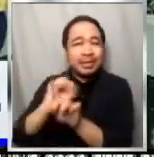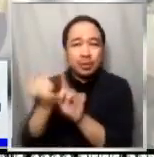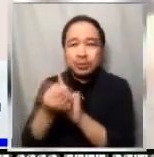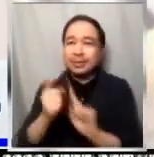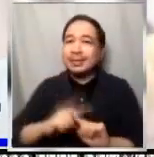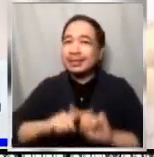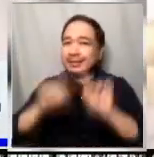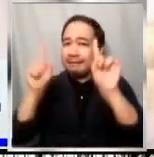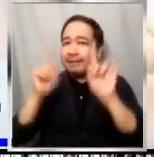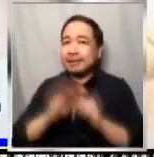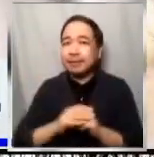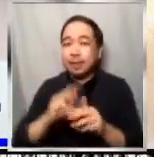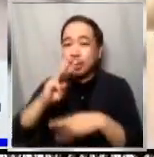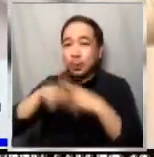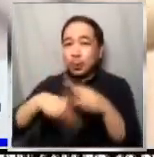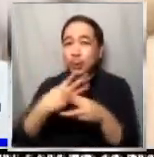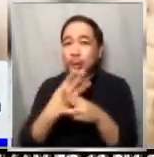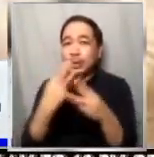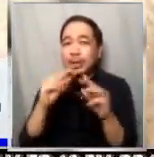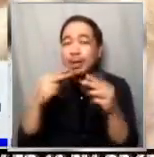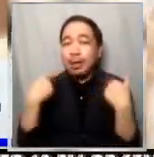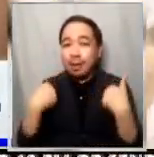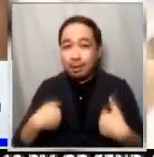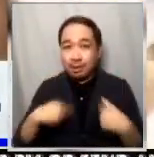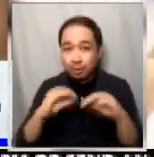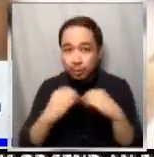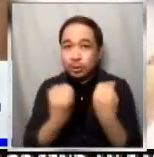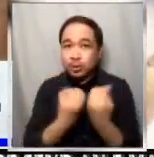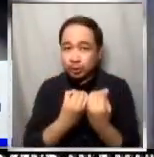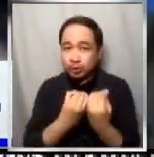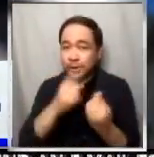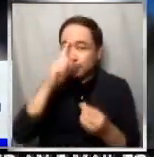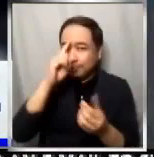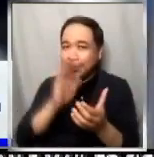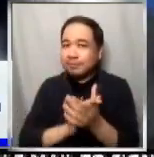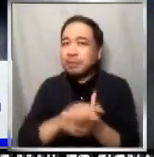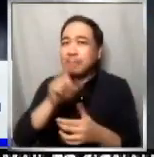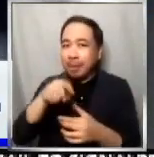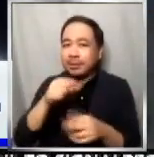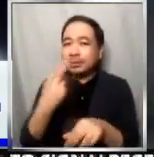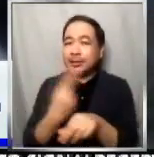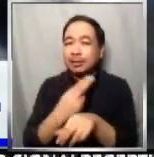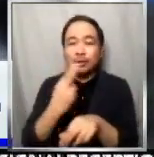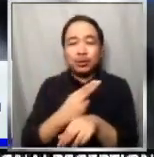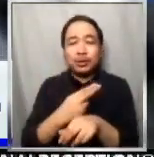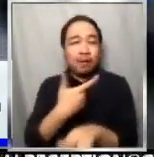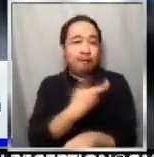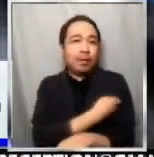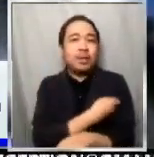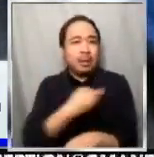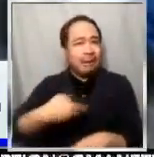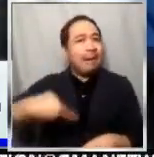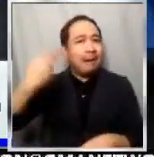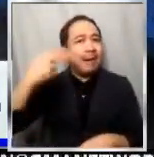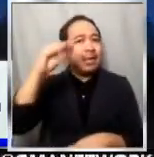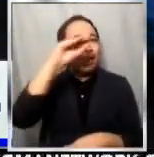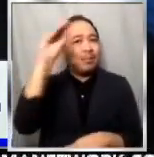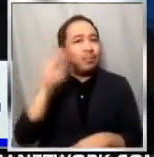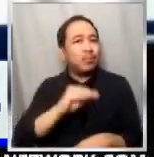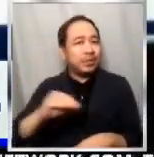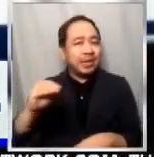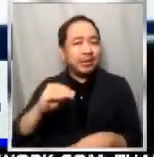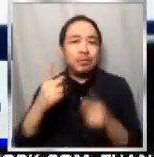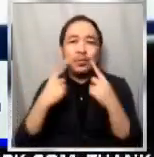Organization naniniwala rin dapat gumamit ng bakunang mas mataas ang efficacy rate sa mga mas exposed sa